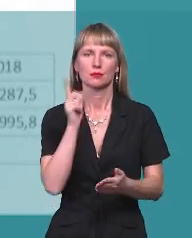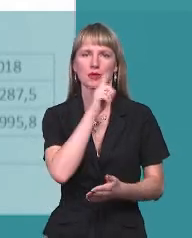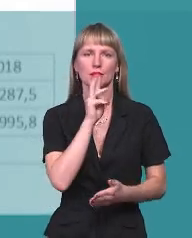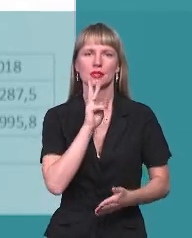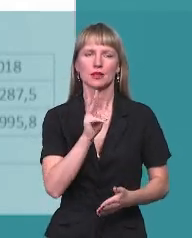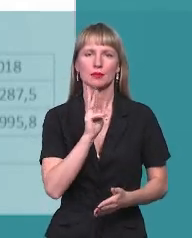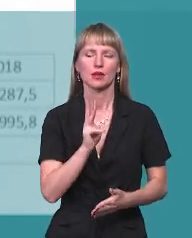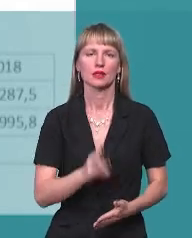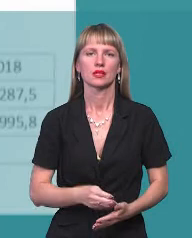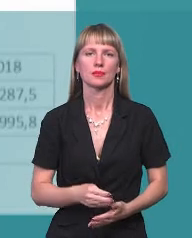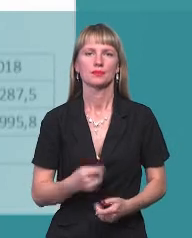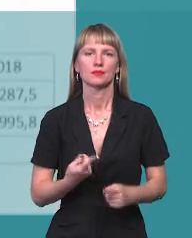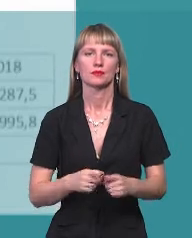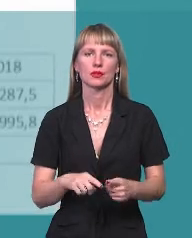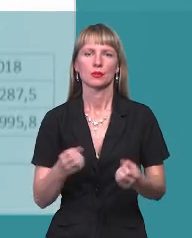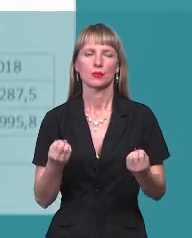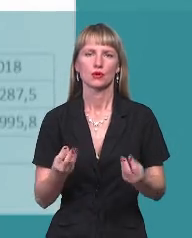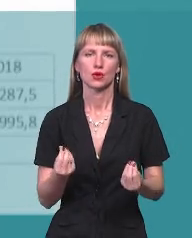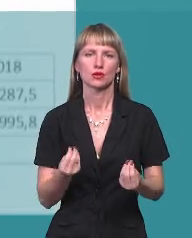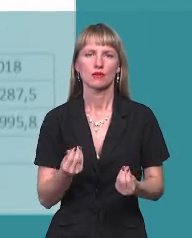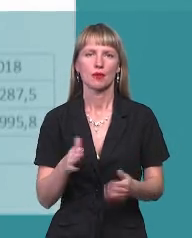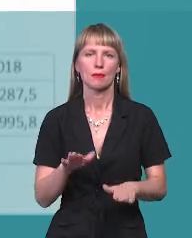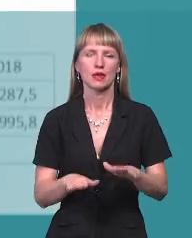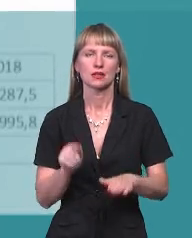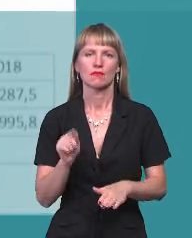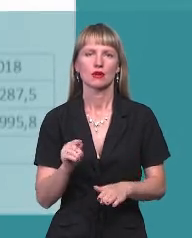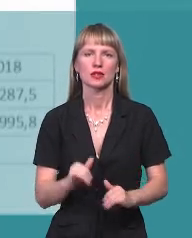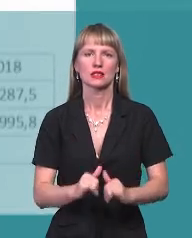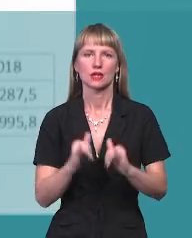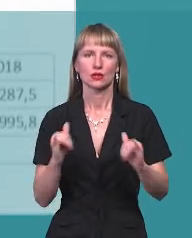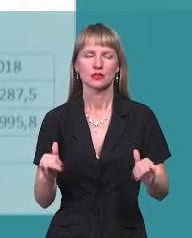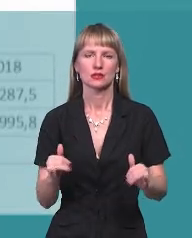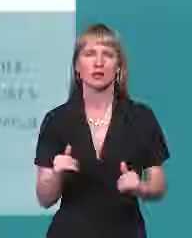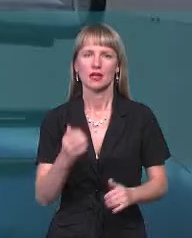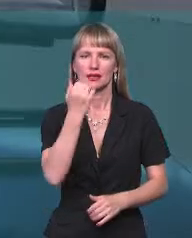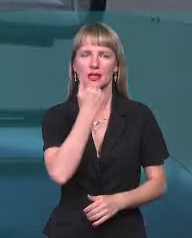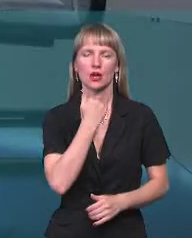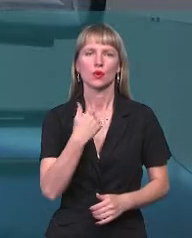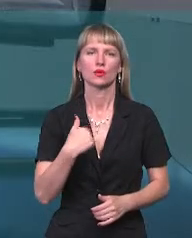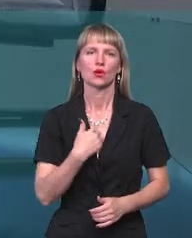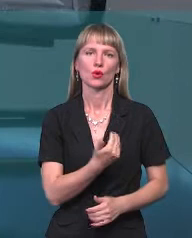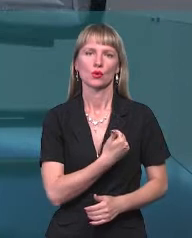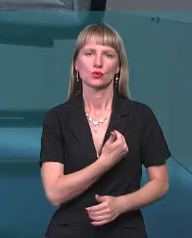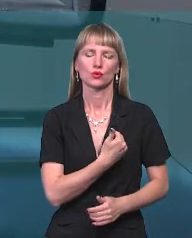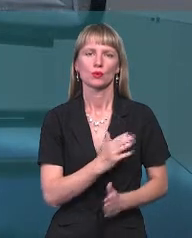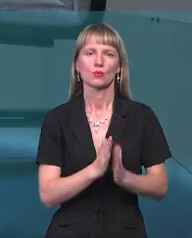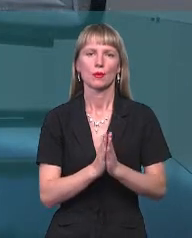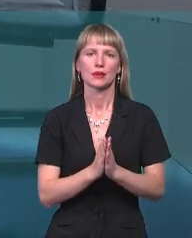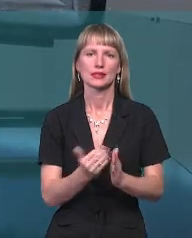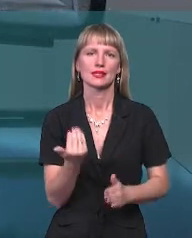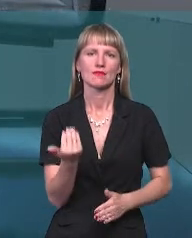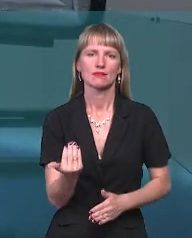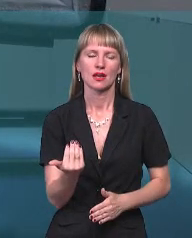мінімальної заробітної плати. Тому просто грошова маса, вона зросла. Дякую. Я хочу попросити